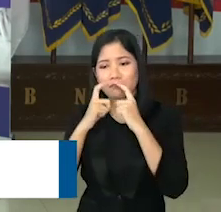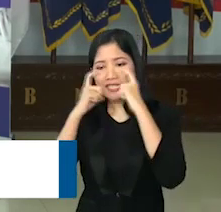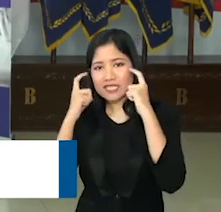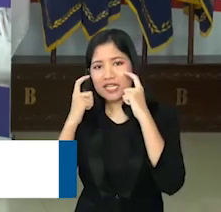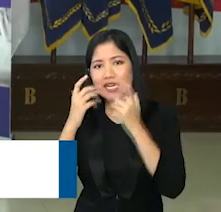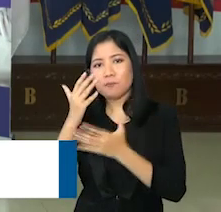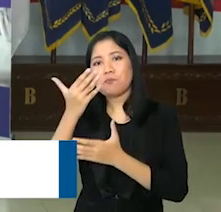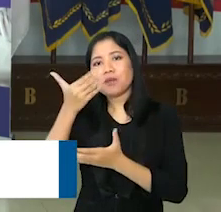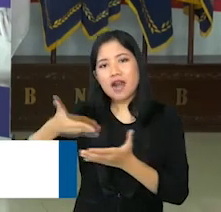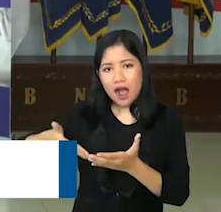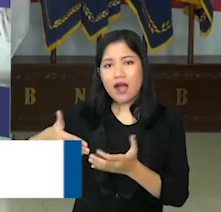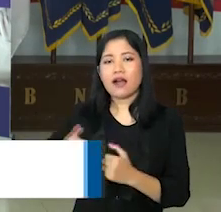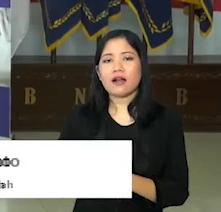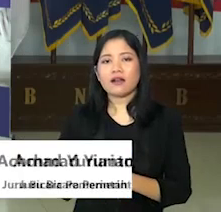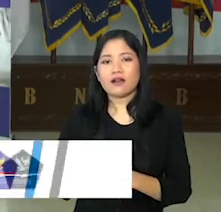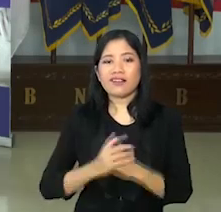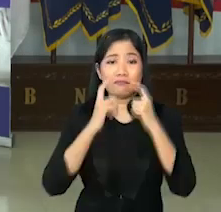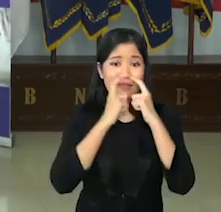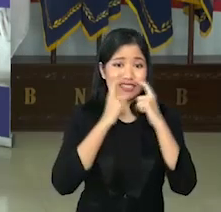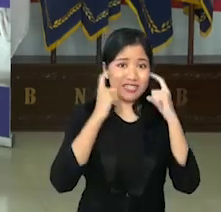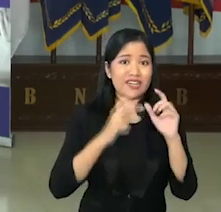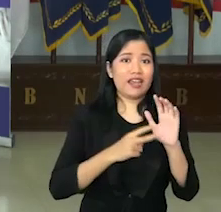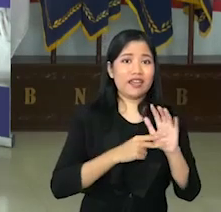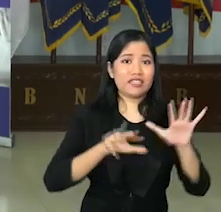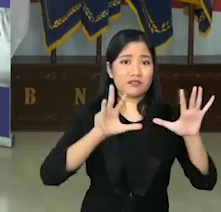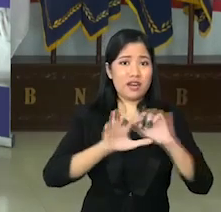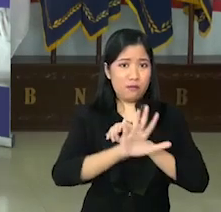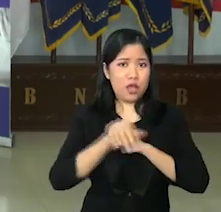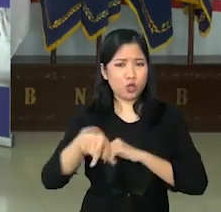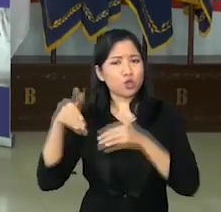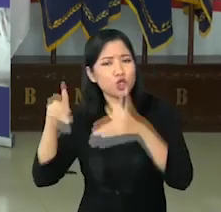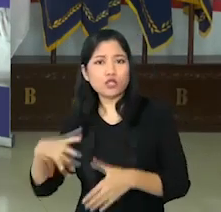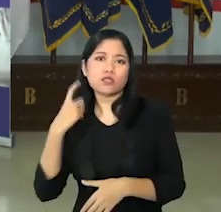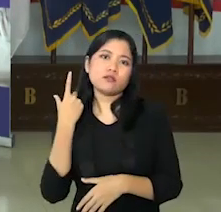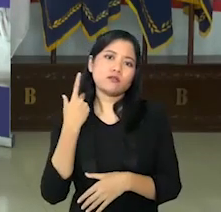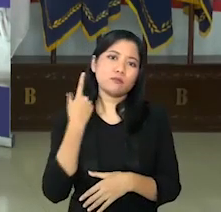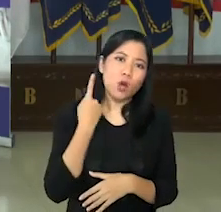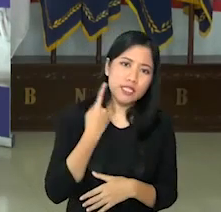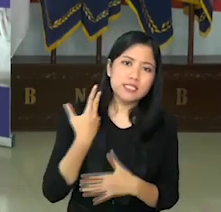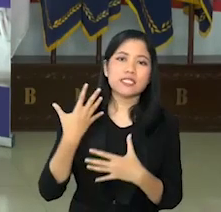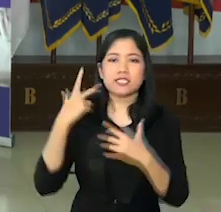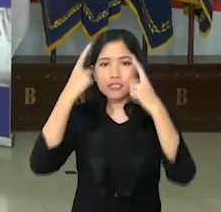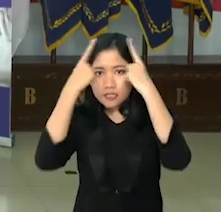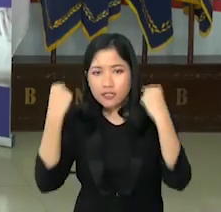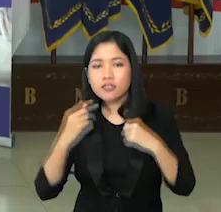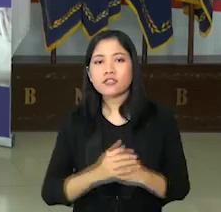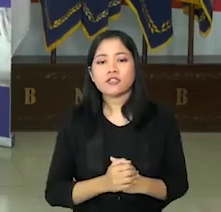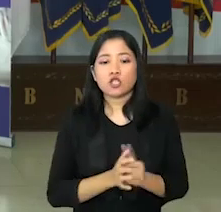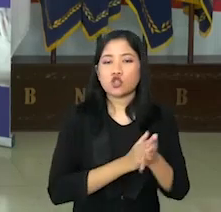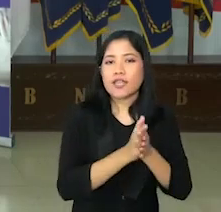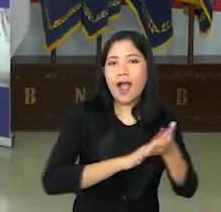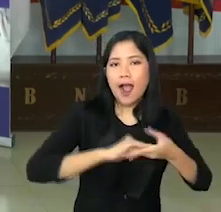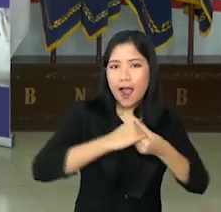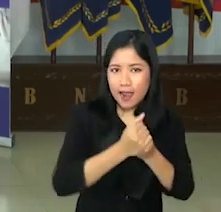masker N95 hanya untuk petugas Hai Cuci tangan pakai sabun dan